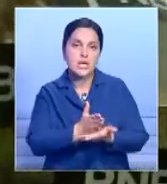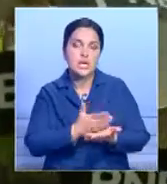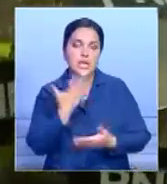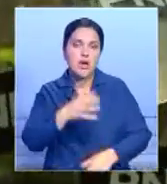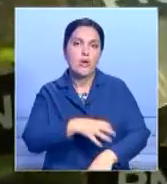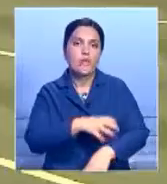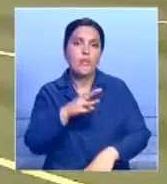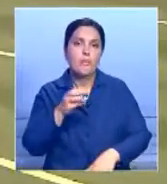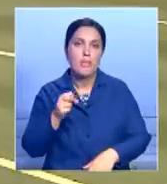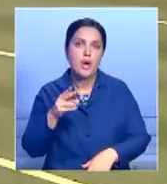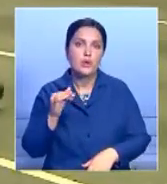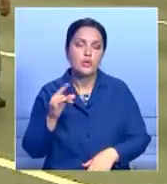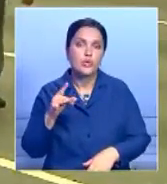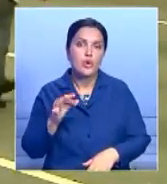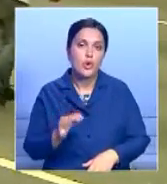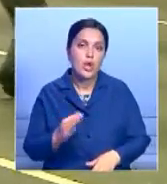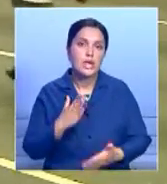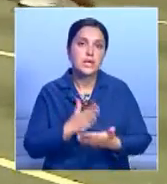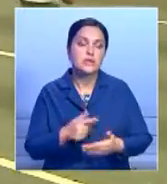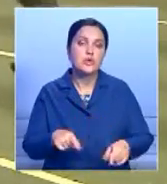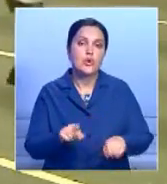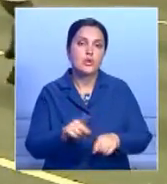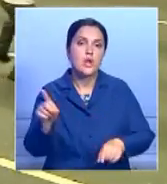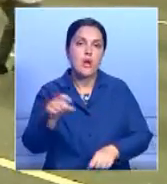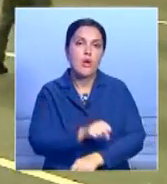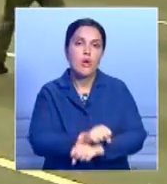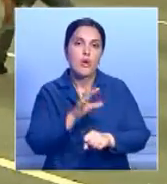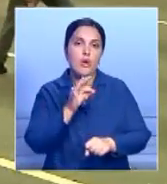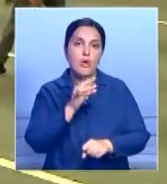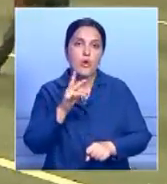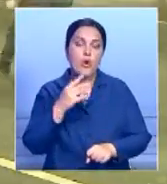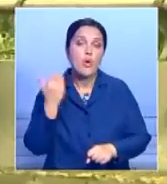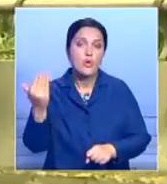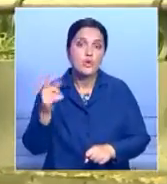политика социалистов, в частности Мадуро. А он, в свою очередь,